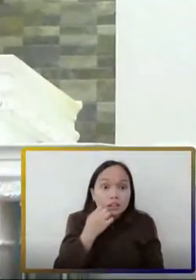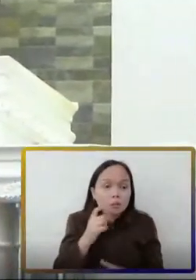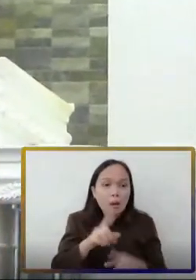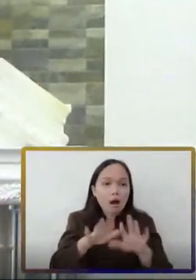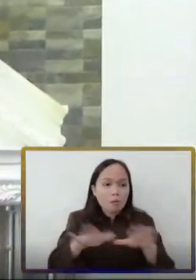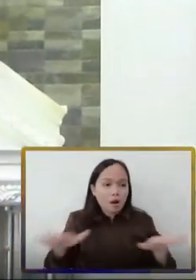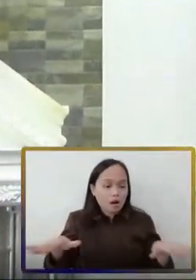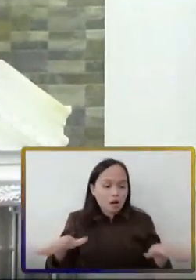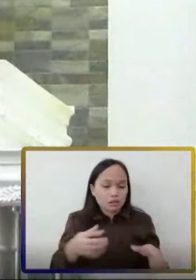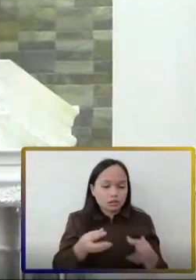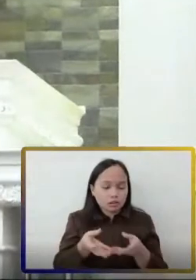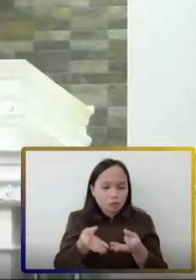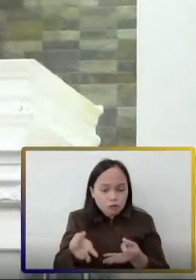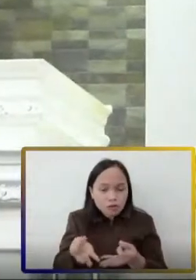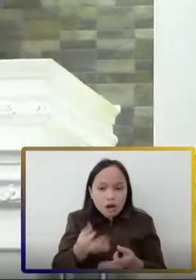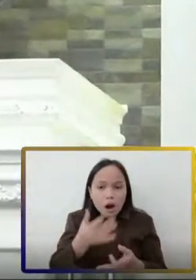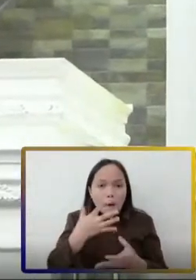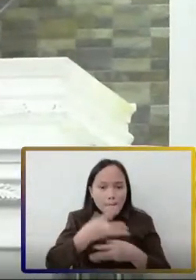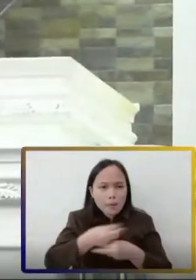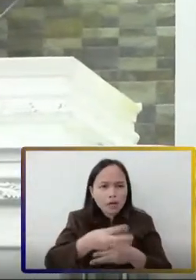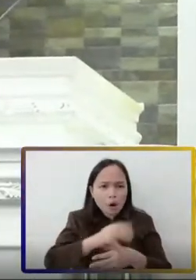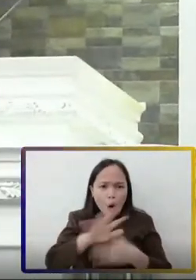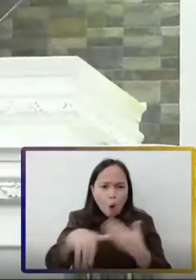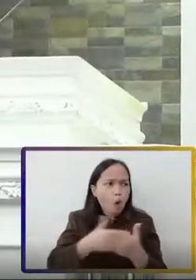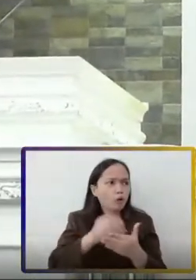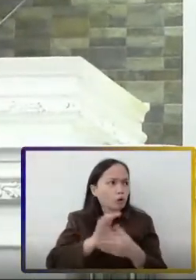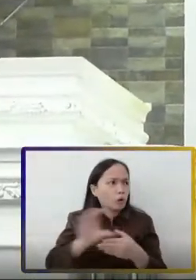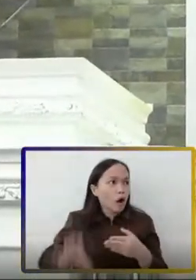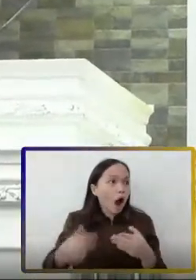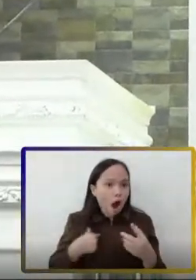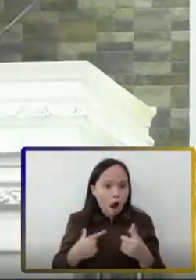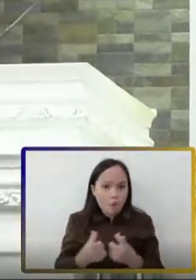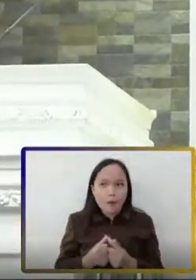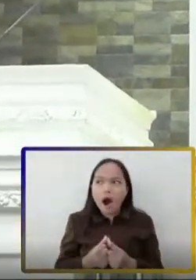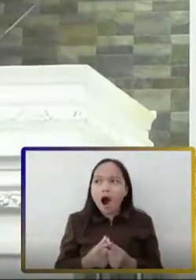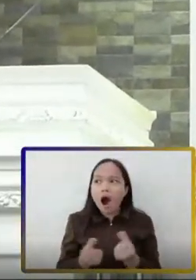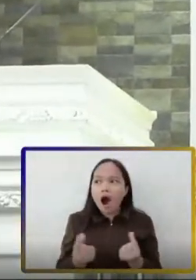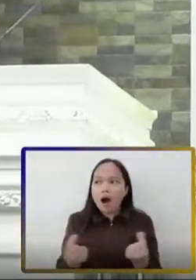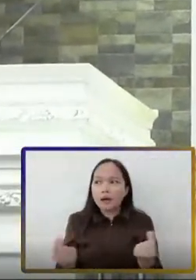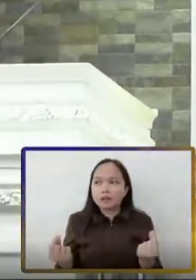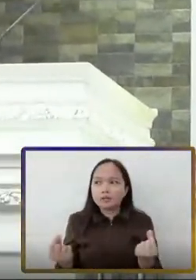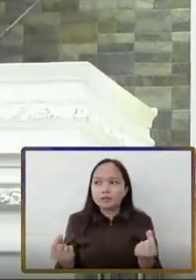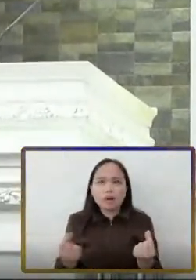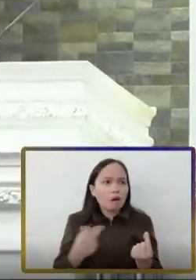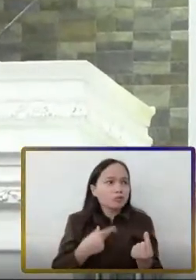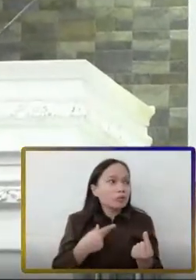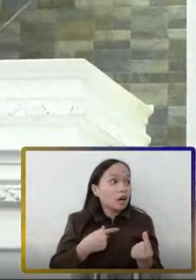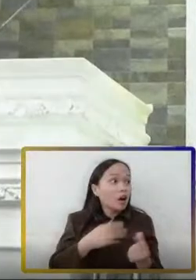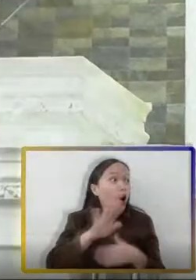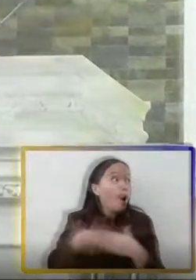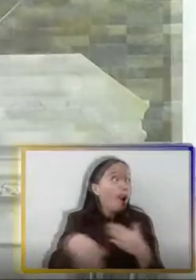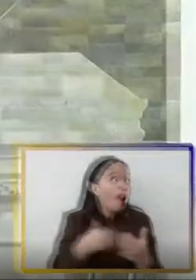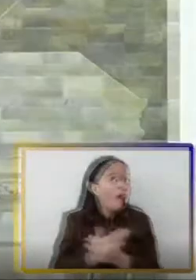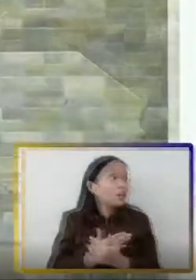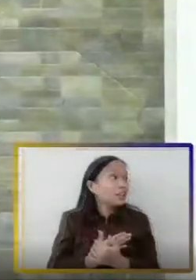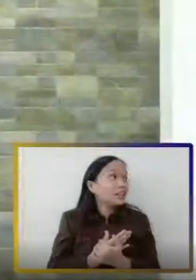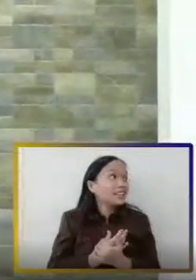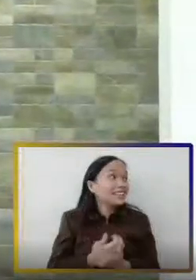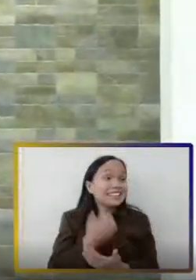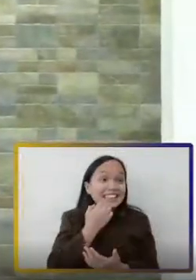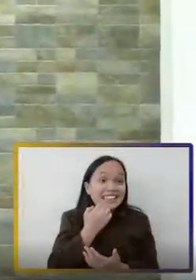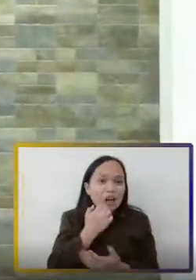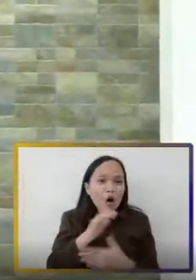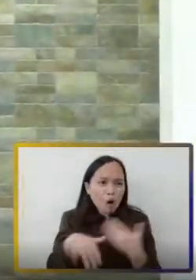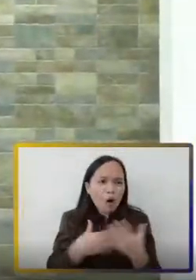Lahat may gatas. Lahat nandiyan na. May hotdog. Lahat ng ikamamatay nila, nandiyan na.